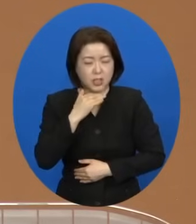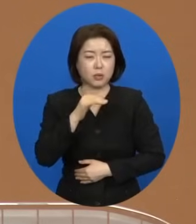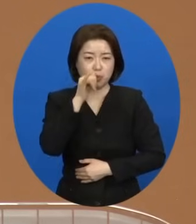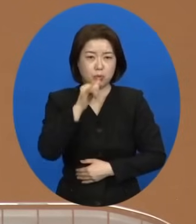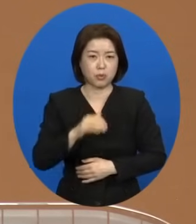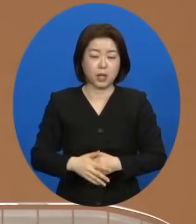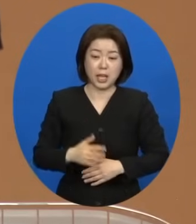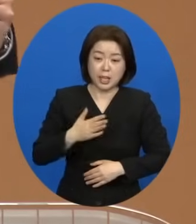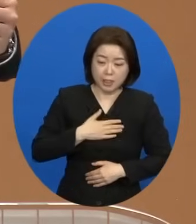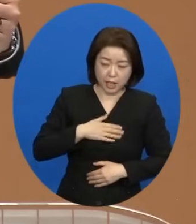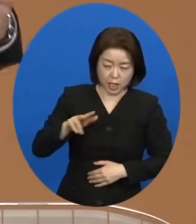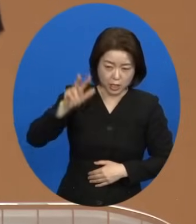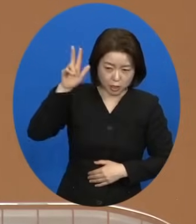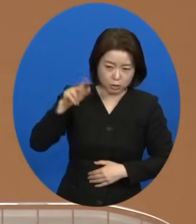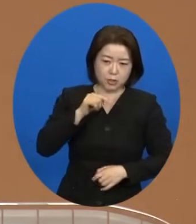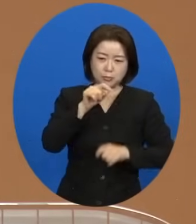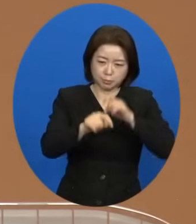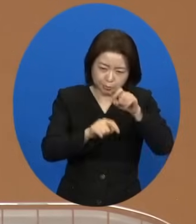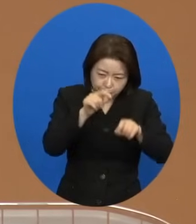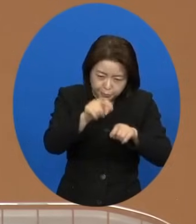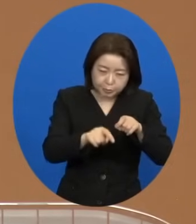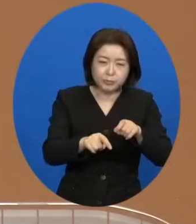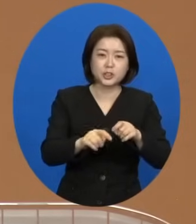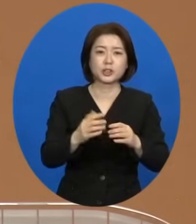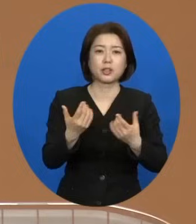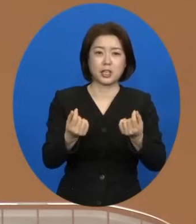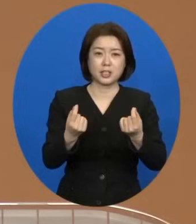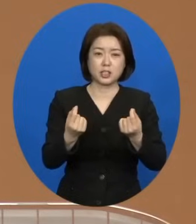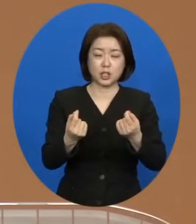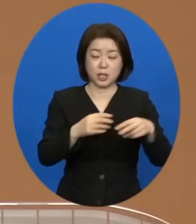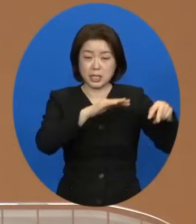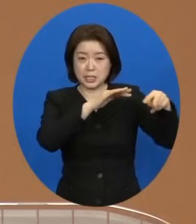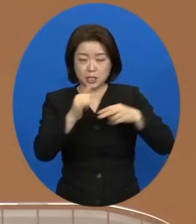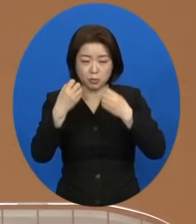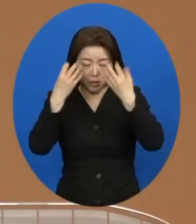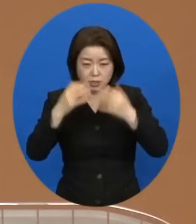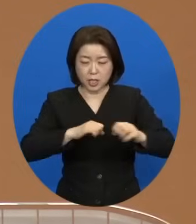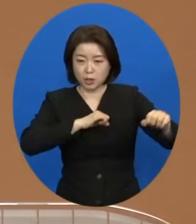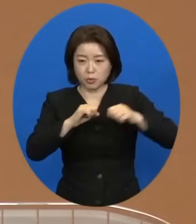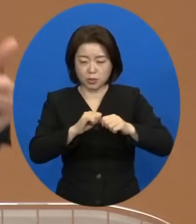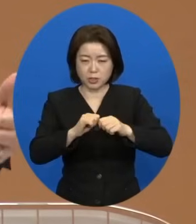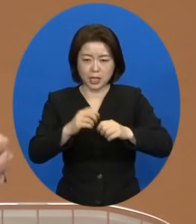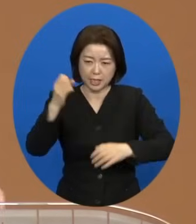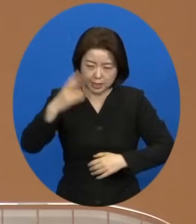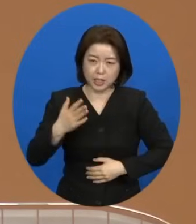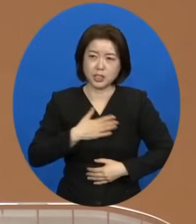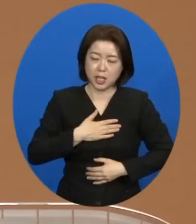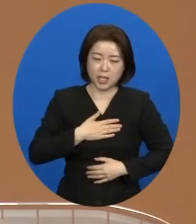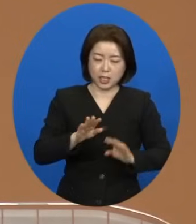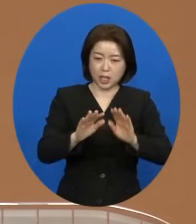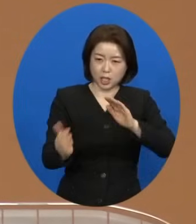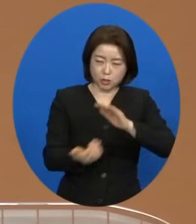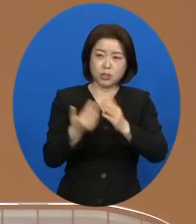서원을 이하여서 사무엘의 새로운 역사가 펼쳐지게 하여 주시옵소서